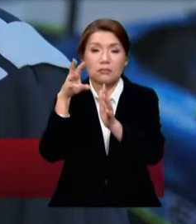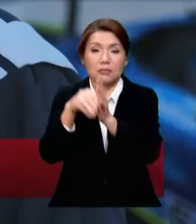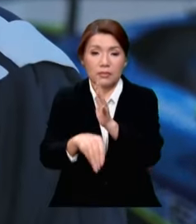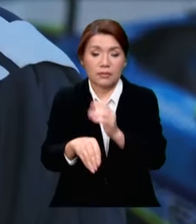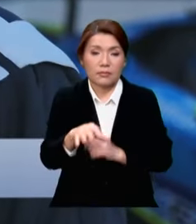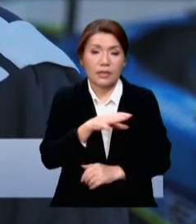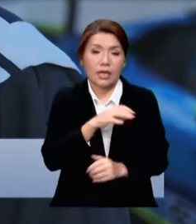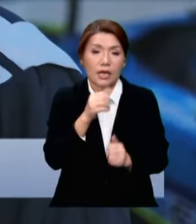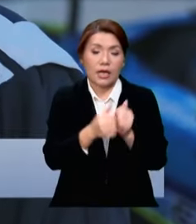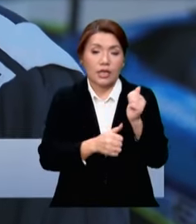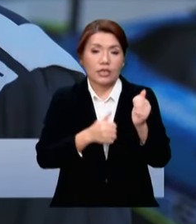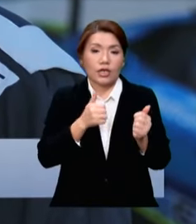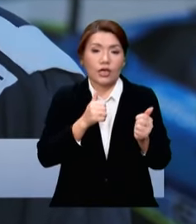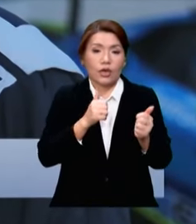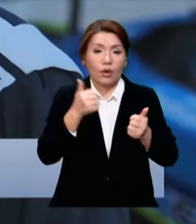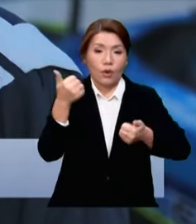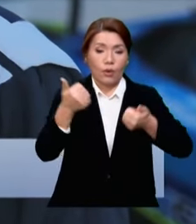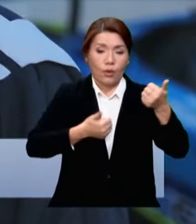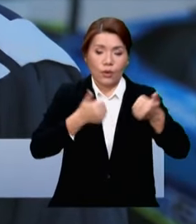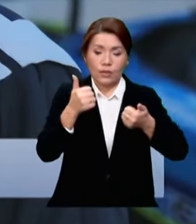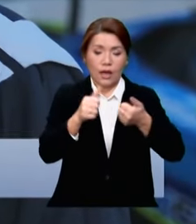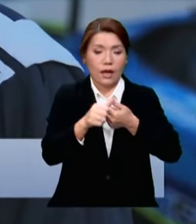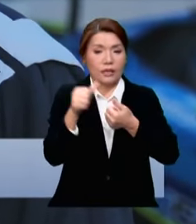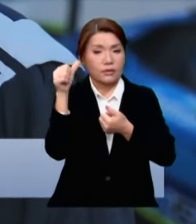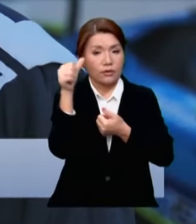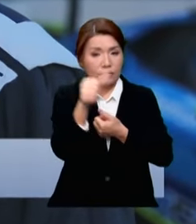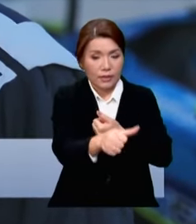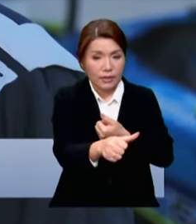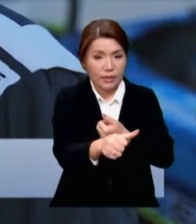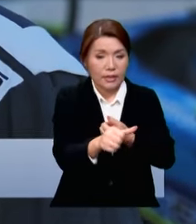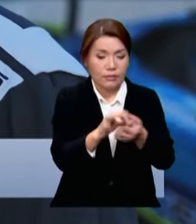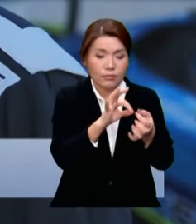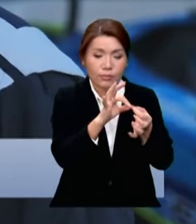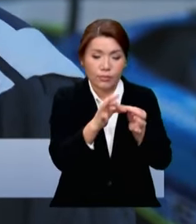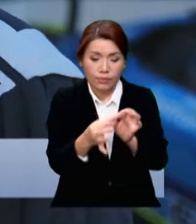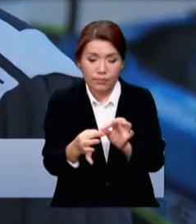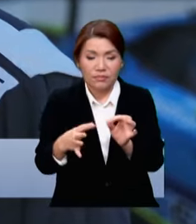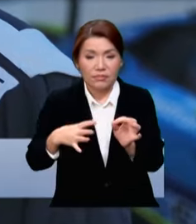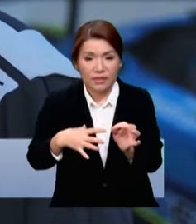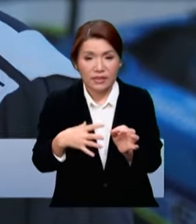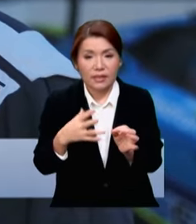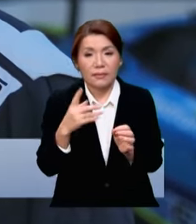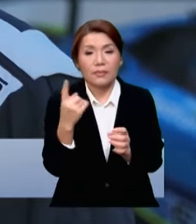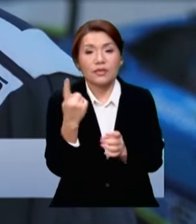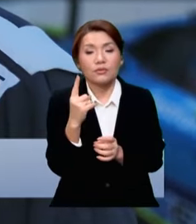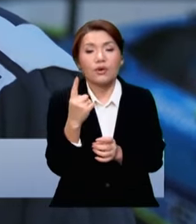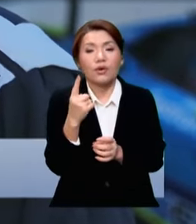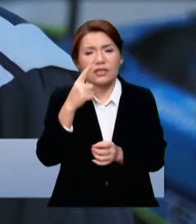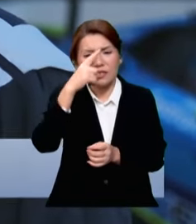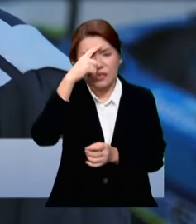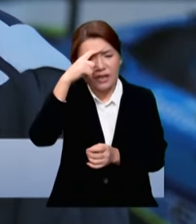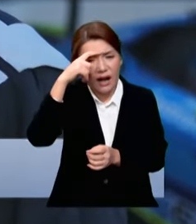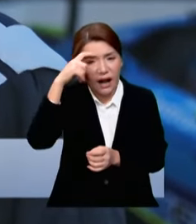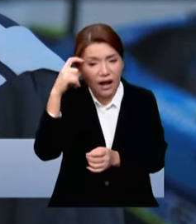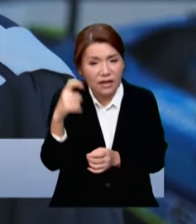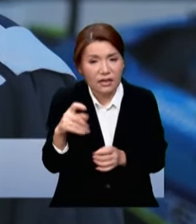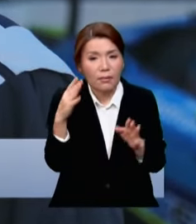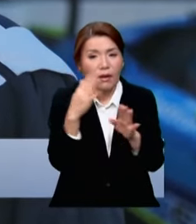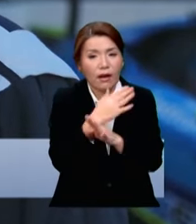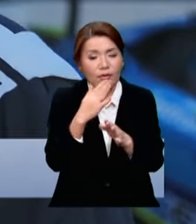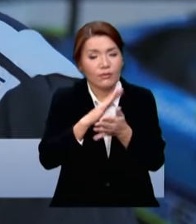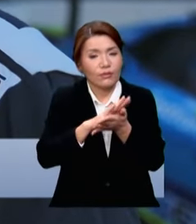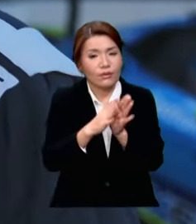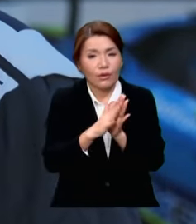Конечно, каждая гонка – это что-то особенное. Это было сложно тем, что, во-первых, жарко, погодные